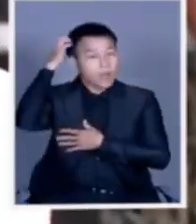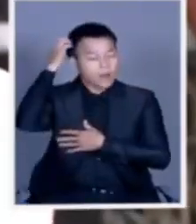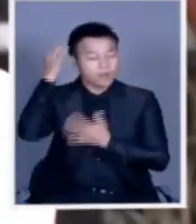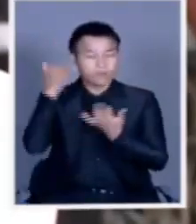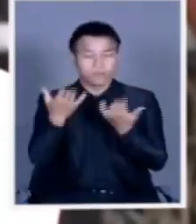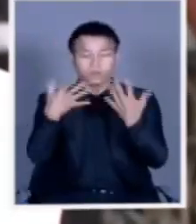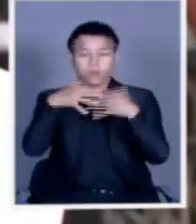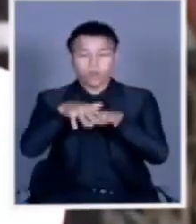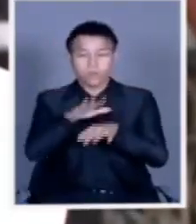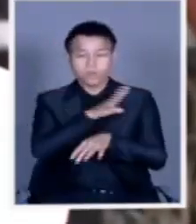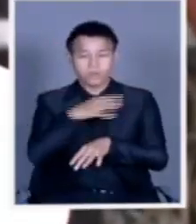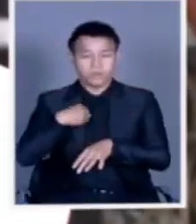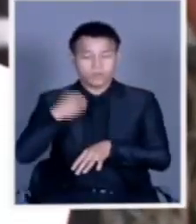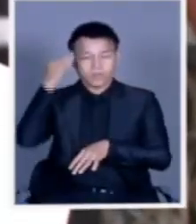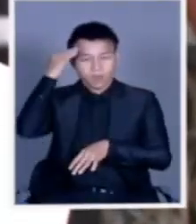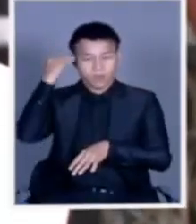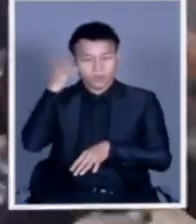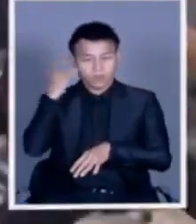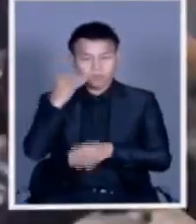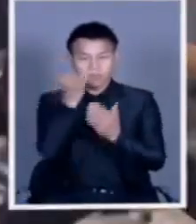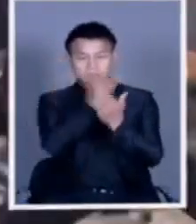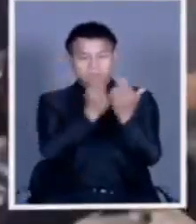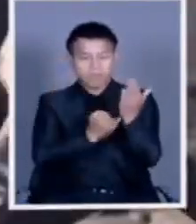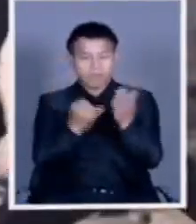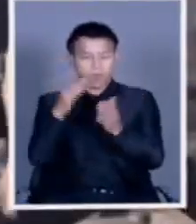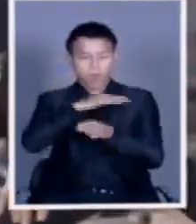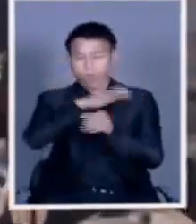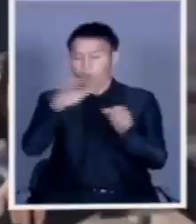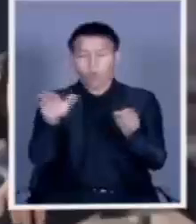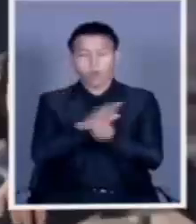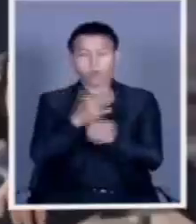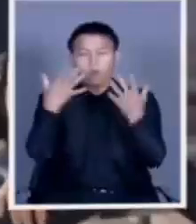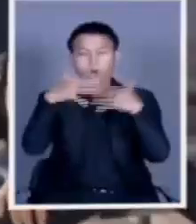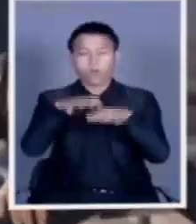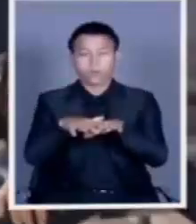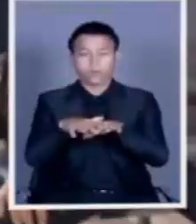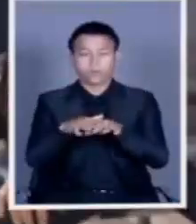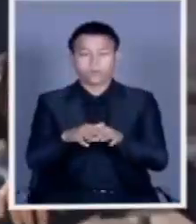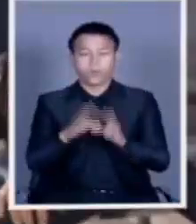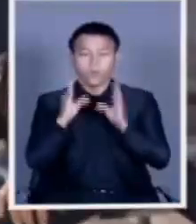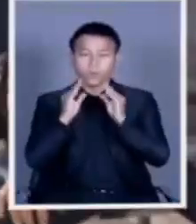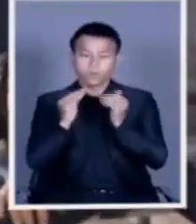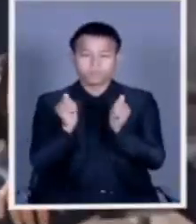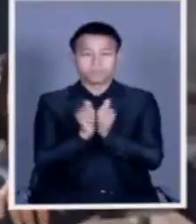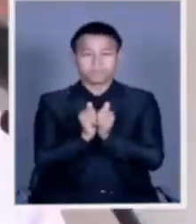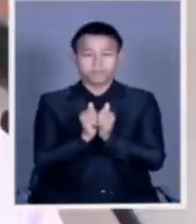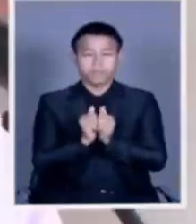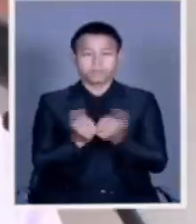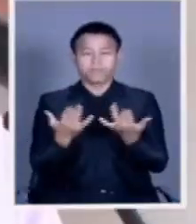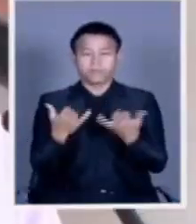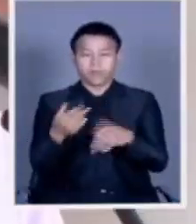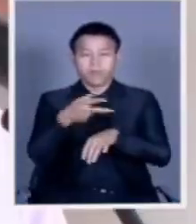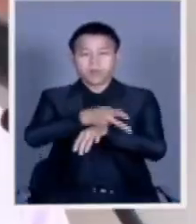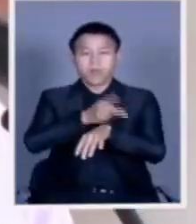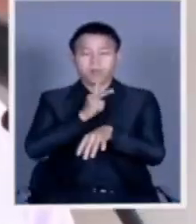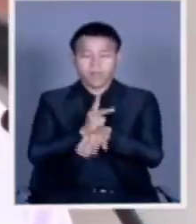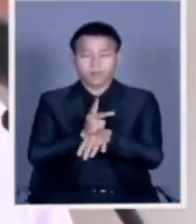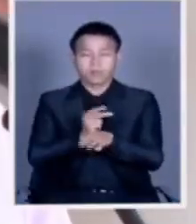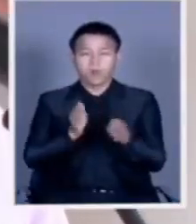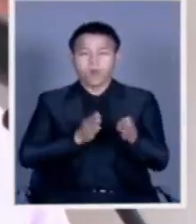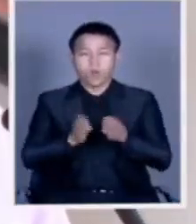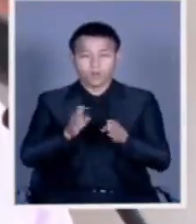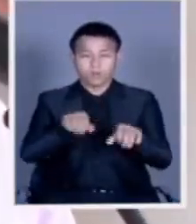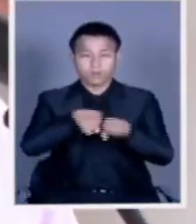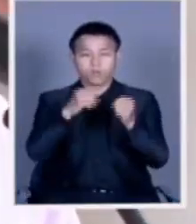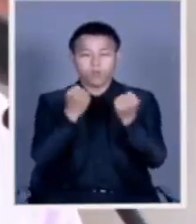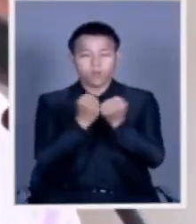าวและสาธารณรัฐเกาหลีเข้าร่วมปริญญาเอกไม้สิงห์จันทร์พุทธีประธานคณะบริหารงานสมาคมวิ